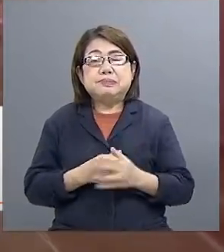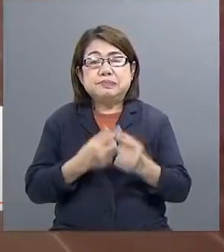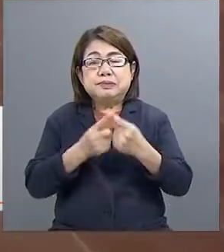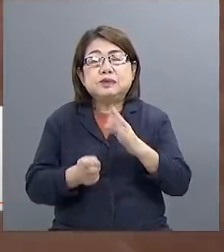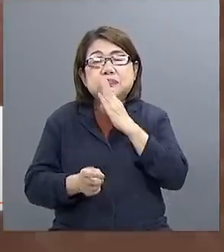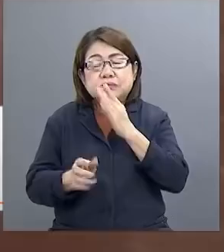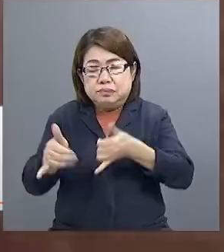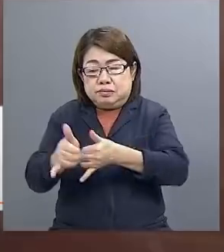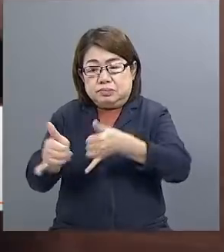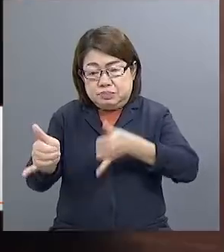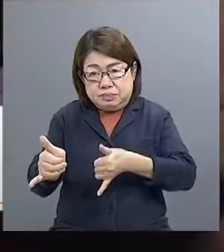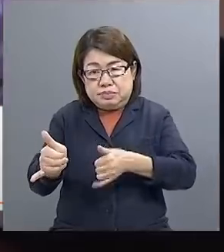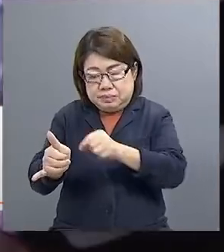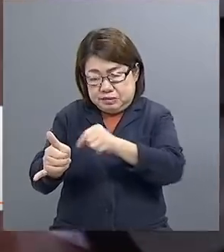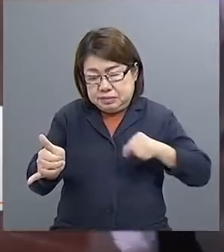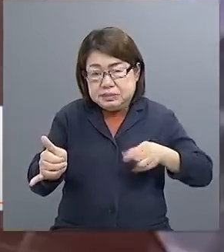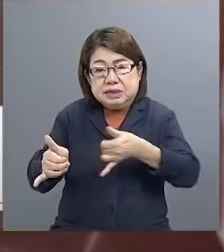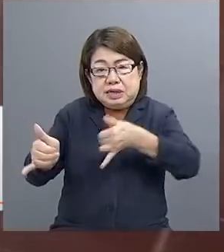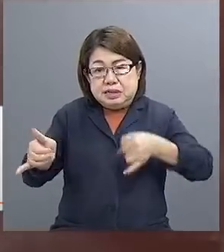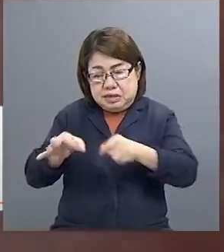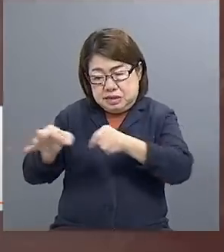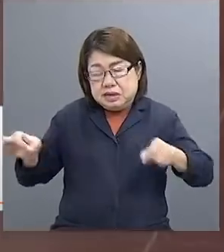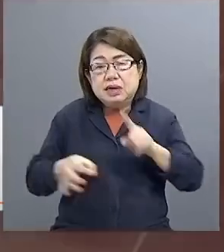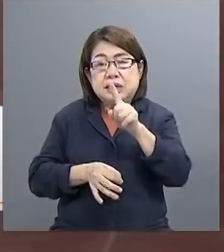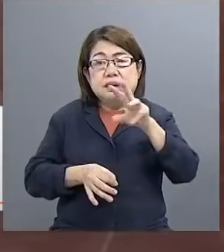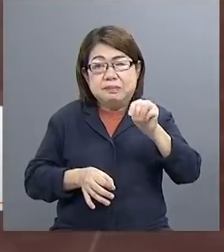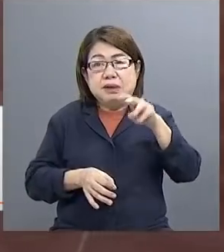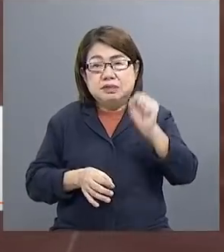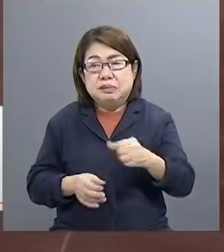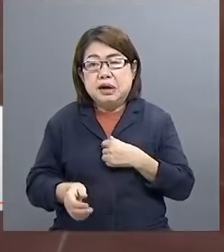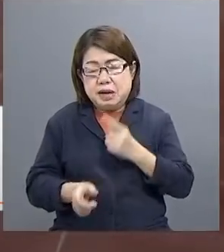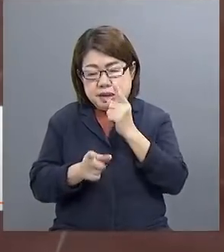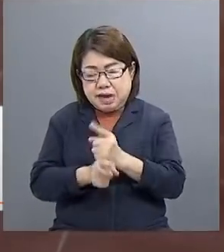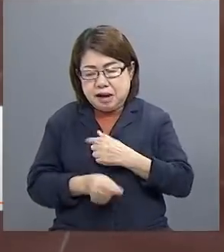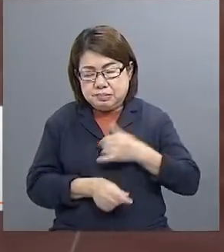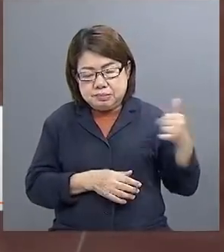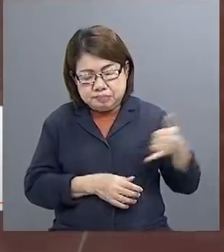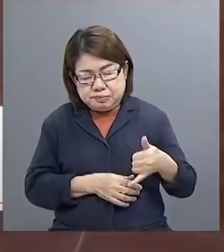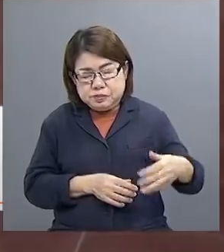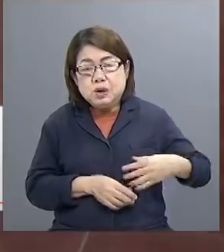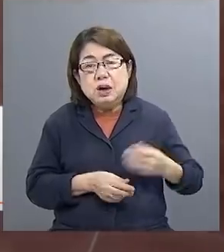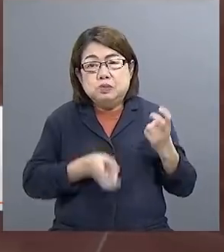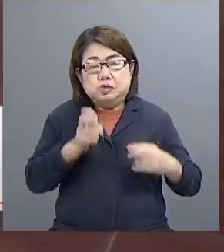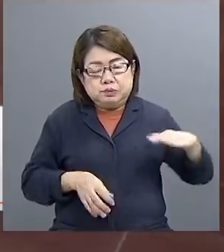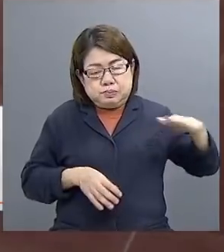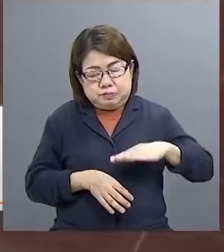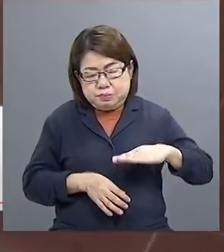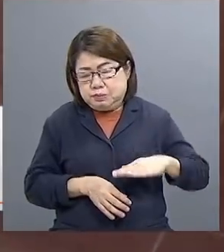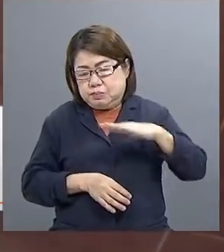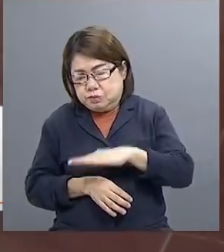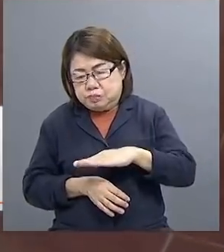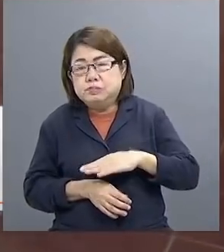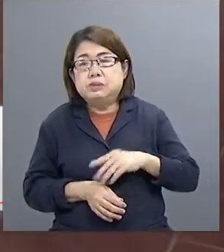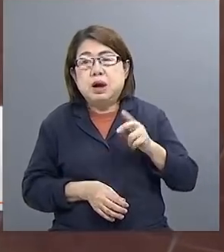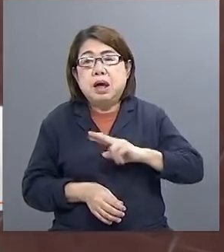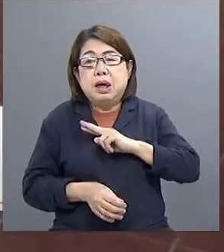1เมตรหุ่นยนต์ก็จะหยุดตามจุดที่เซนเซอร์หน้าหุ่นจับได้และจะกดเจลอัตโนมัติรวมไป